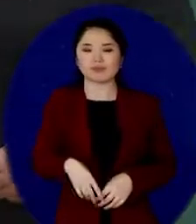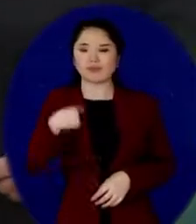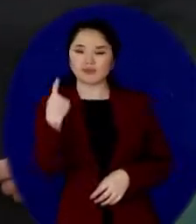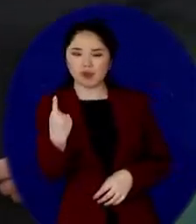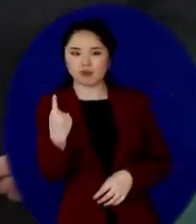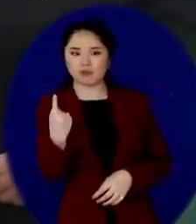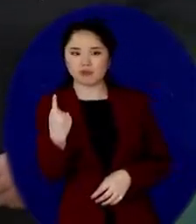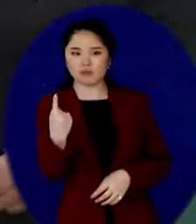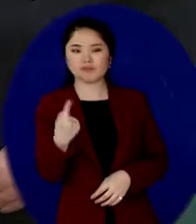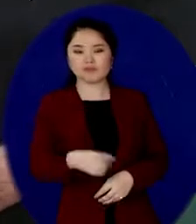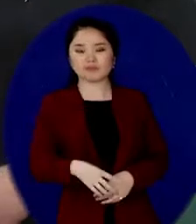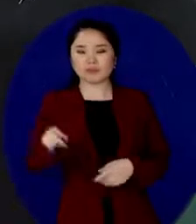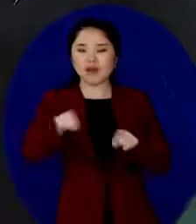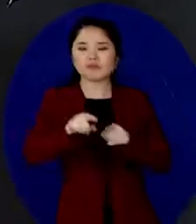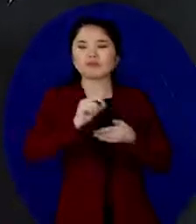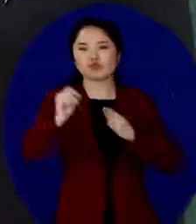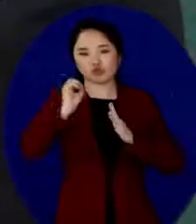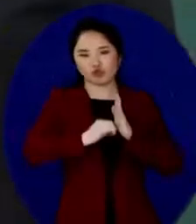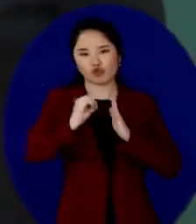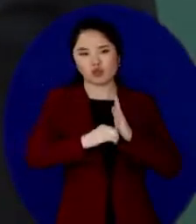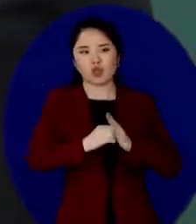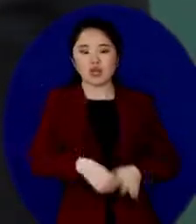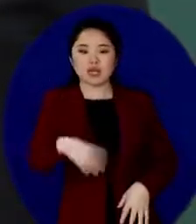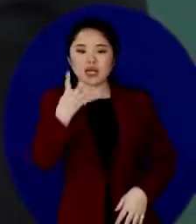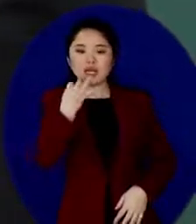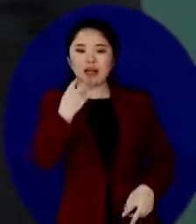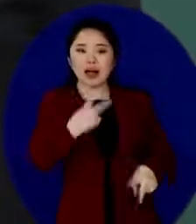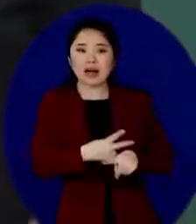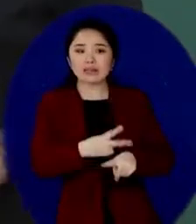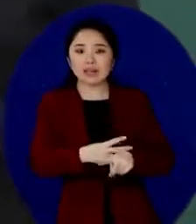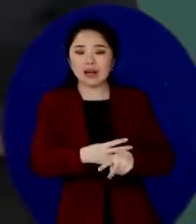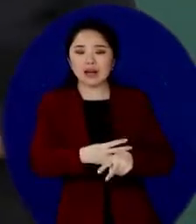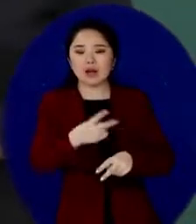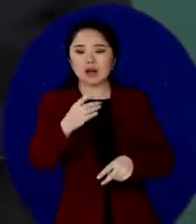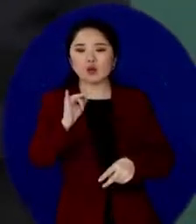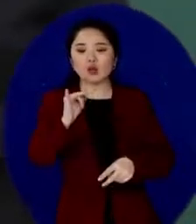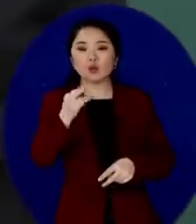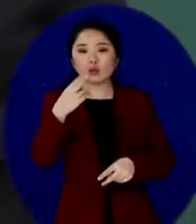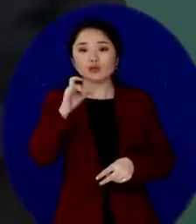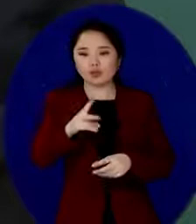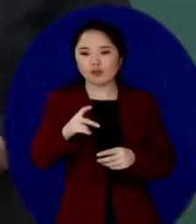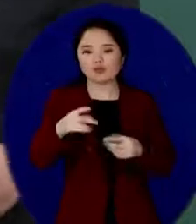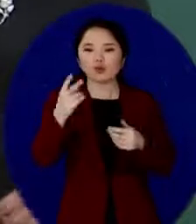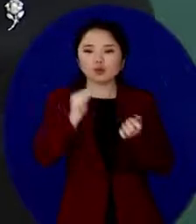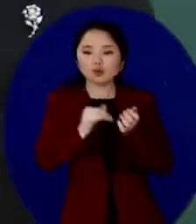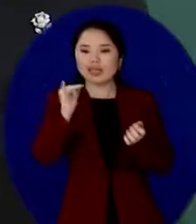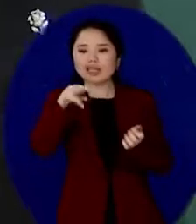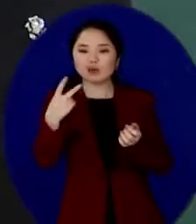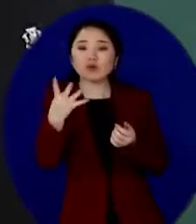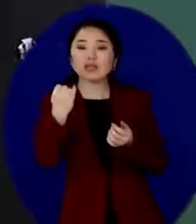1 гэж тэмдэглэдэм байна. Хідэн харандаа үлдснэ ард нь тэмдэглэдэг байх нь шүү.